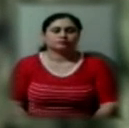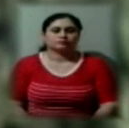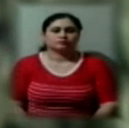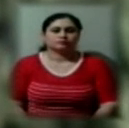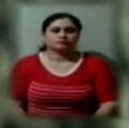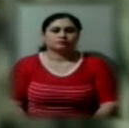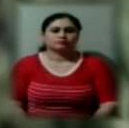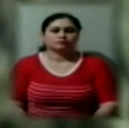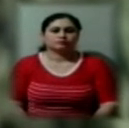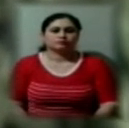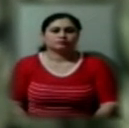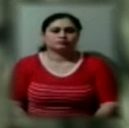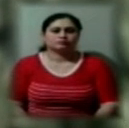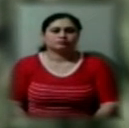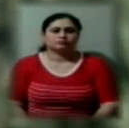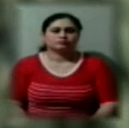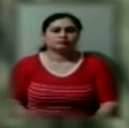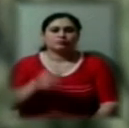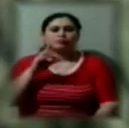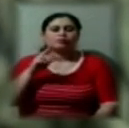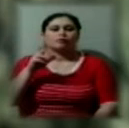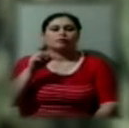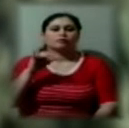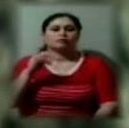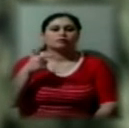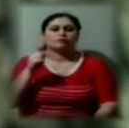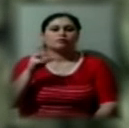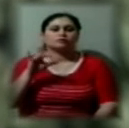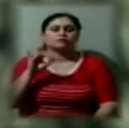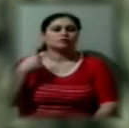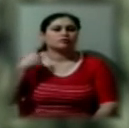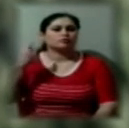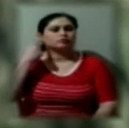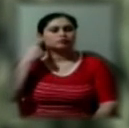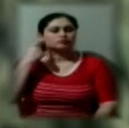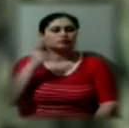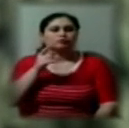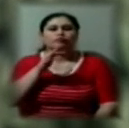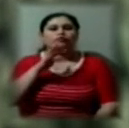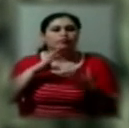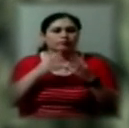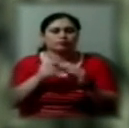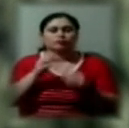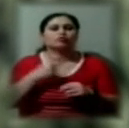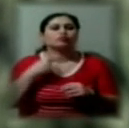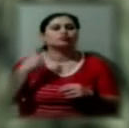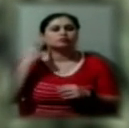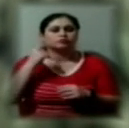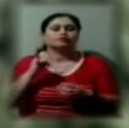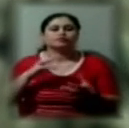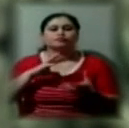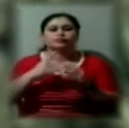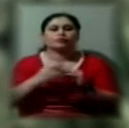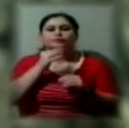По Катерине Гандзюк я услышал. Вы имеете в виду вообще, в общем, или когда да, вот в общем, совершили имя,